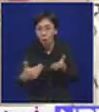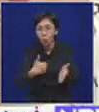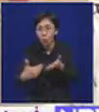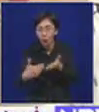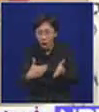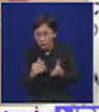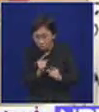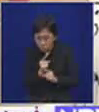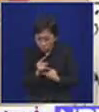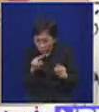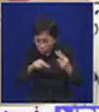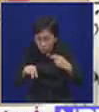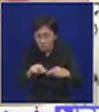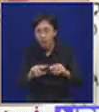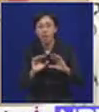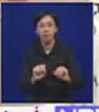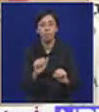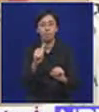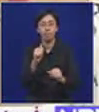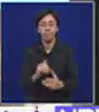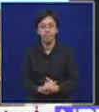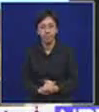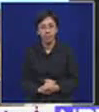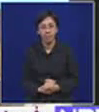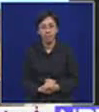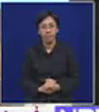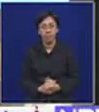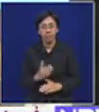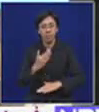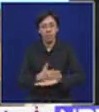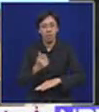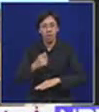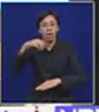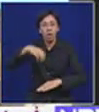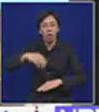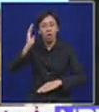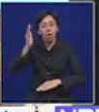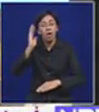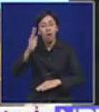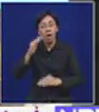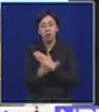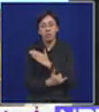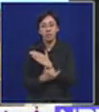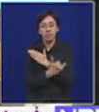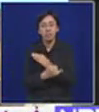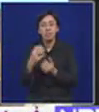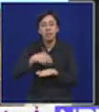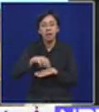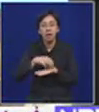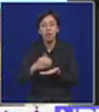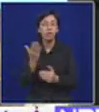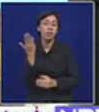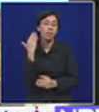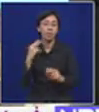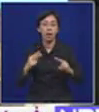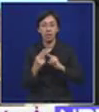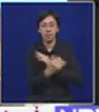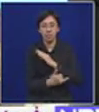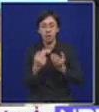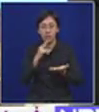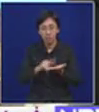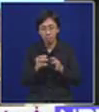มาช่วยในการจับกุมนายเสกวรรณเมธีอธิบดีกรมสารนิเทศกล่าวว่าที่ผ่านมาทางกระทรวงการต่างประเทศได้ท